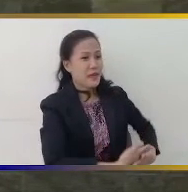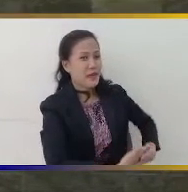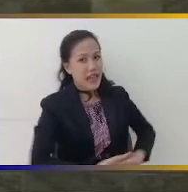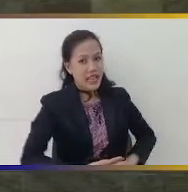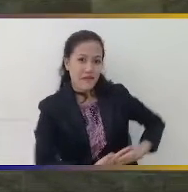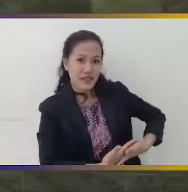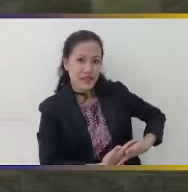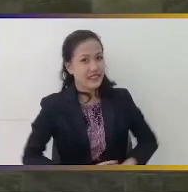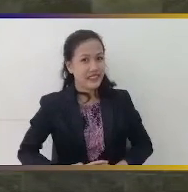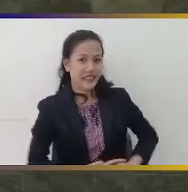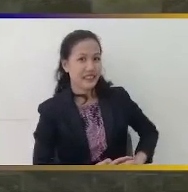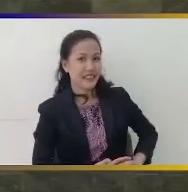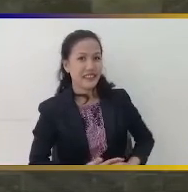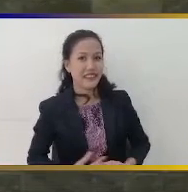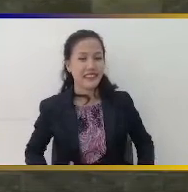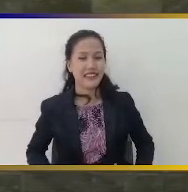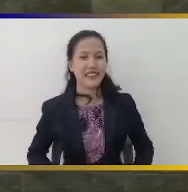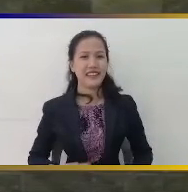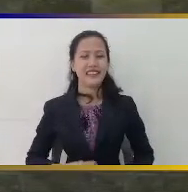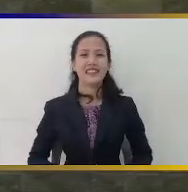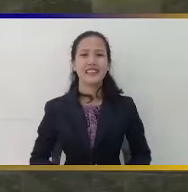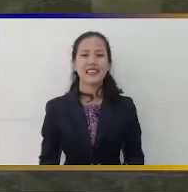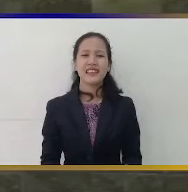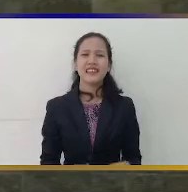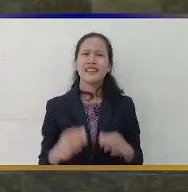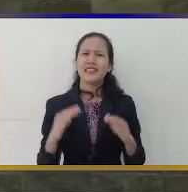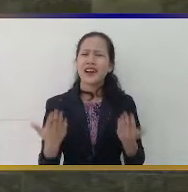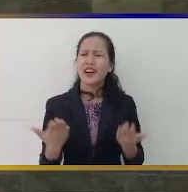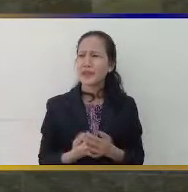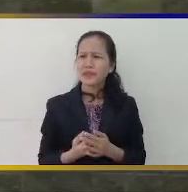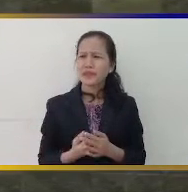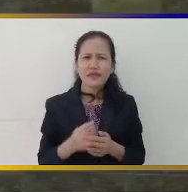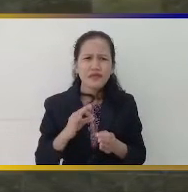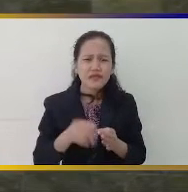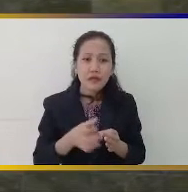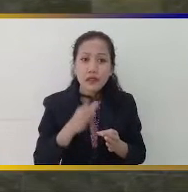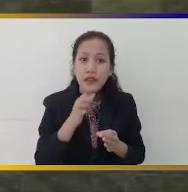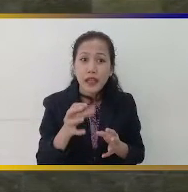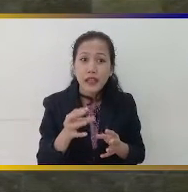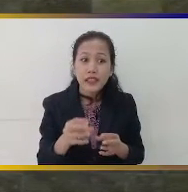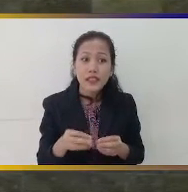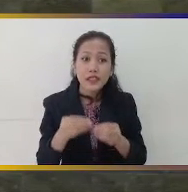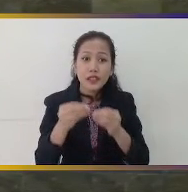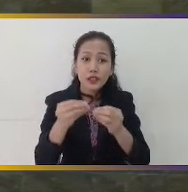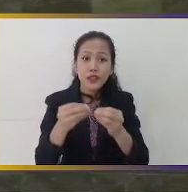Kapatid, if they cannot reproduce, how can you call that a family?